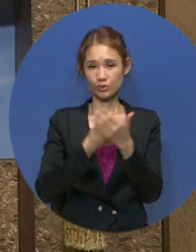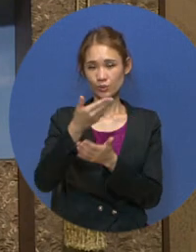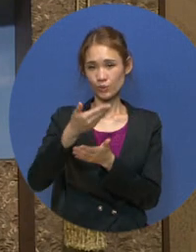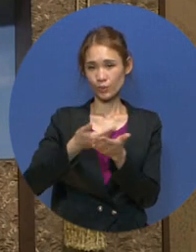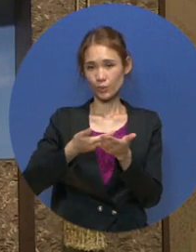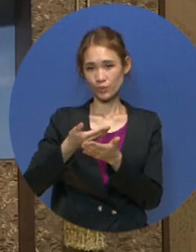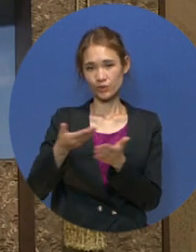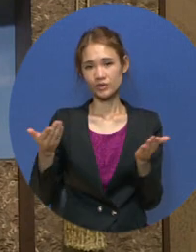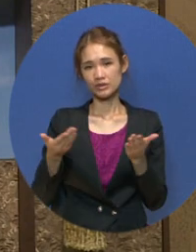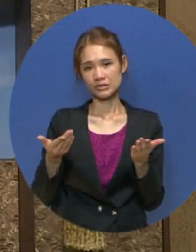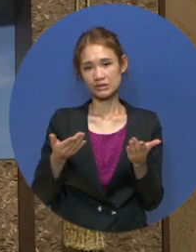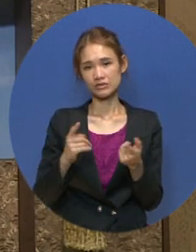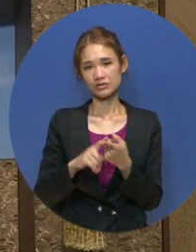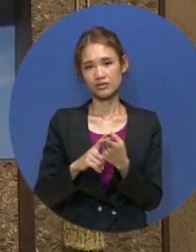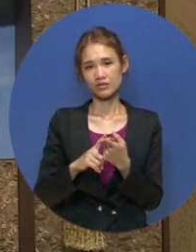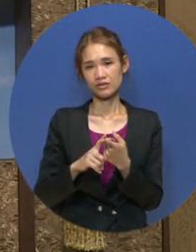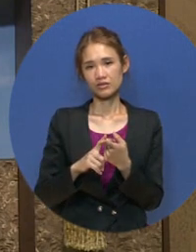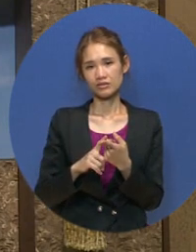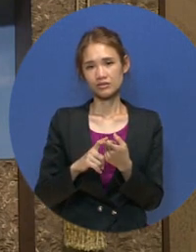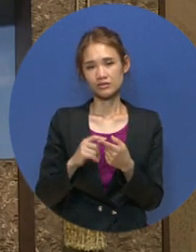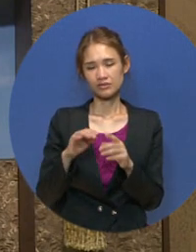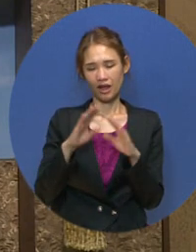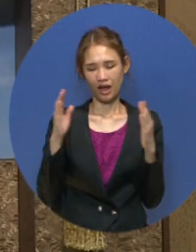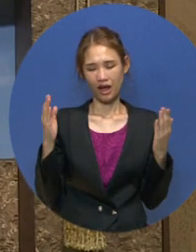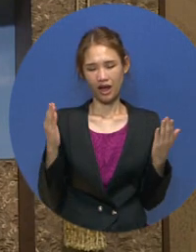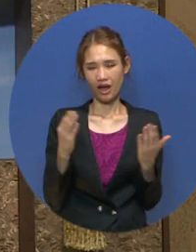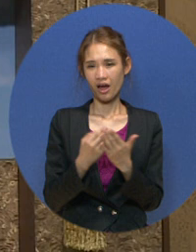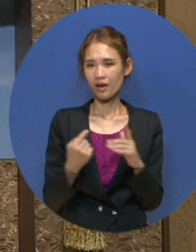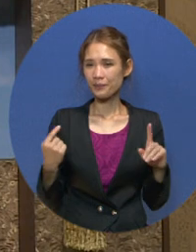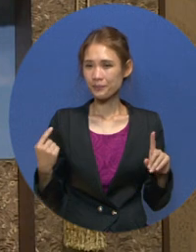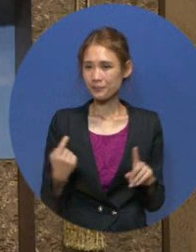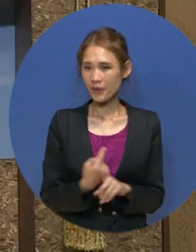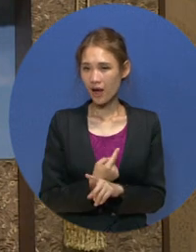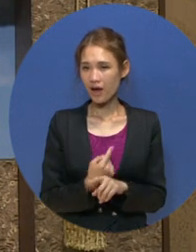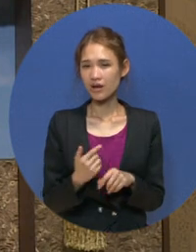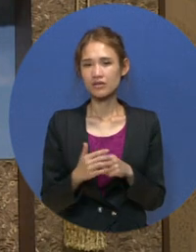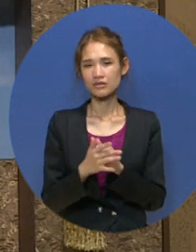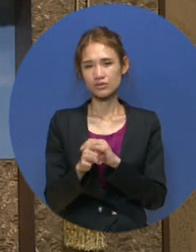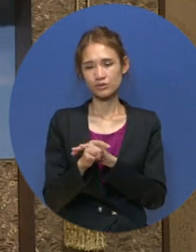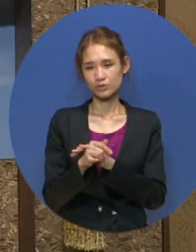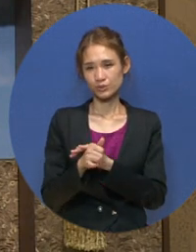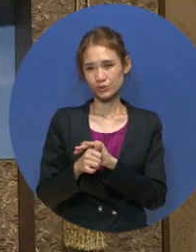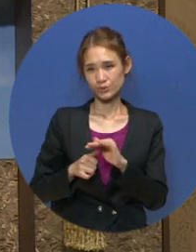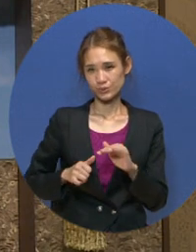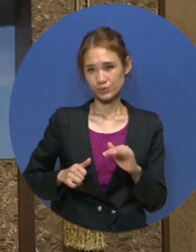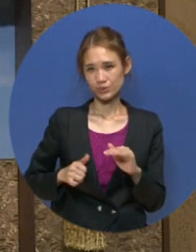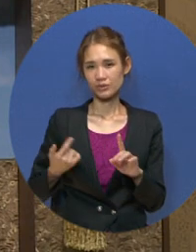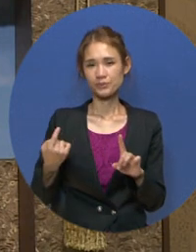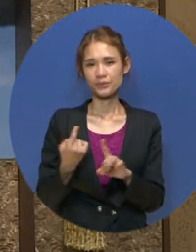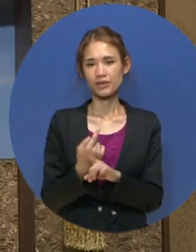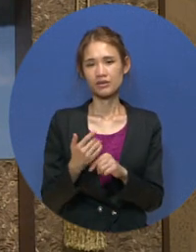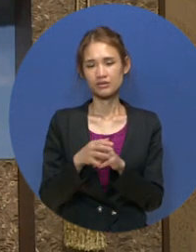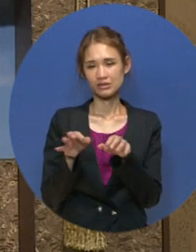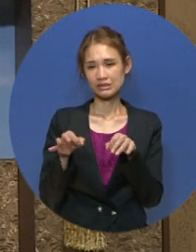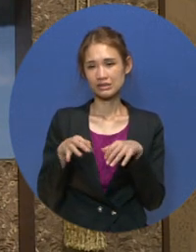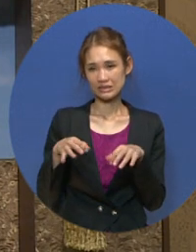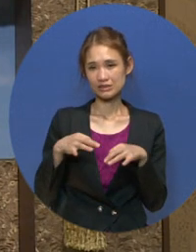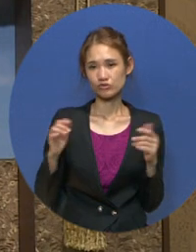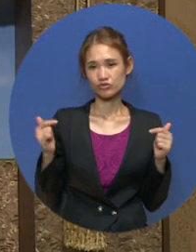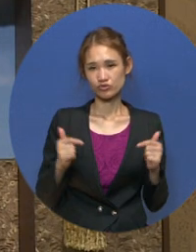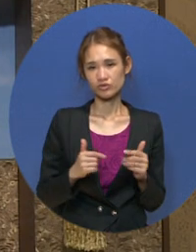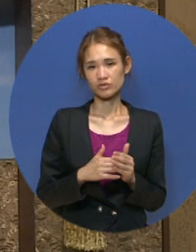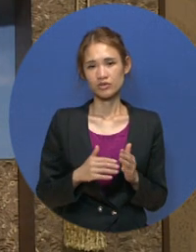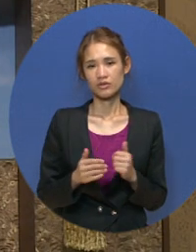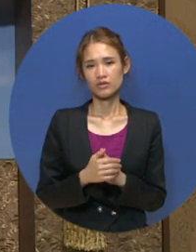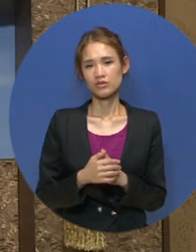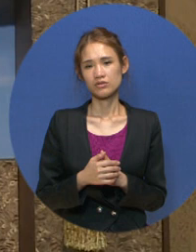그 일들 자체가 워낙 이렇게 수동적으로 바뀌다 보니까, 네. 소극적으로 바뀌다 보니까 기증이 많이 줄었습니다.